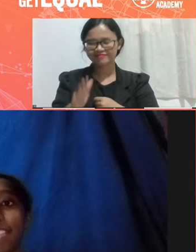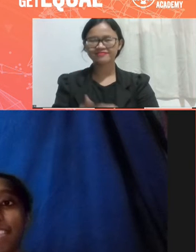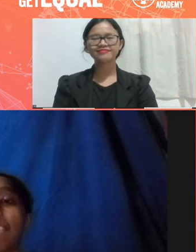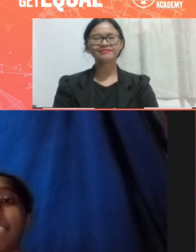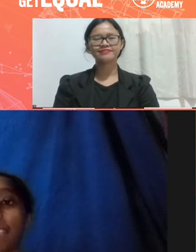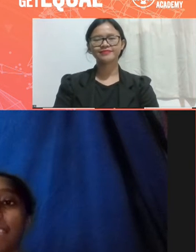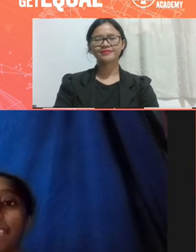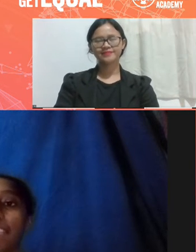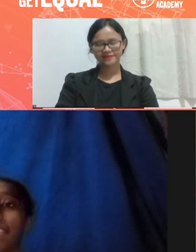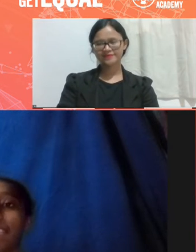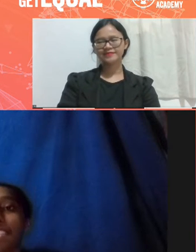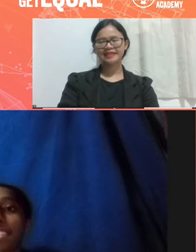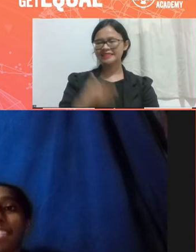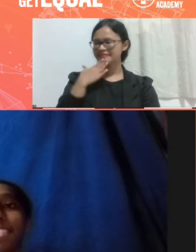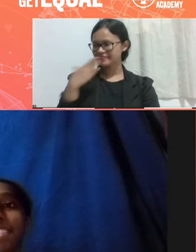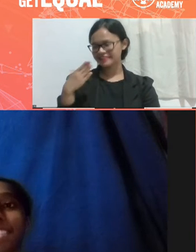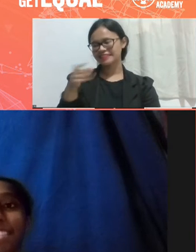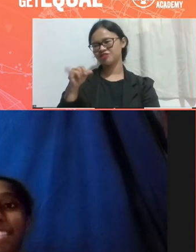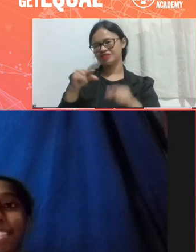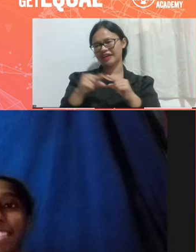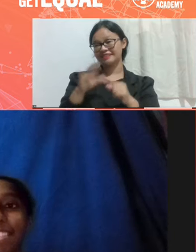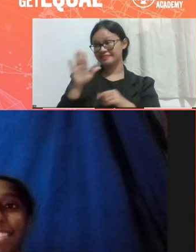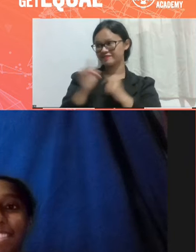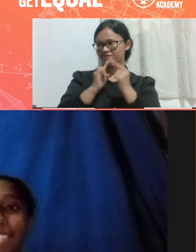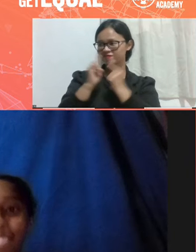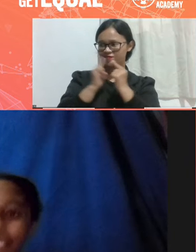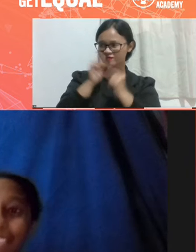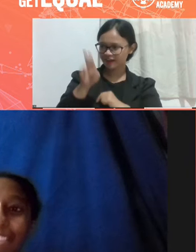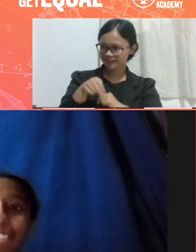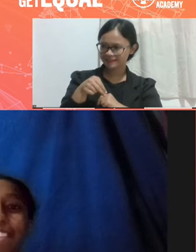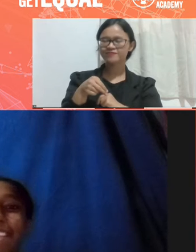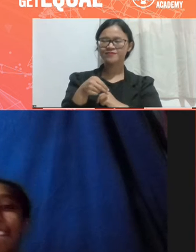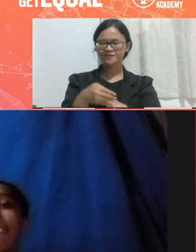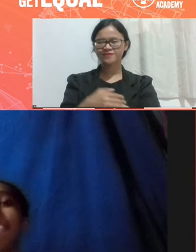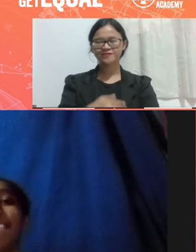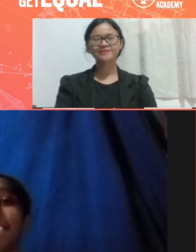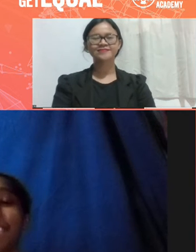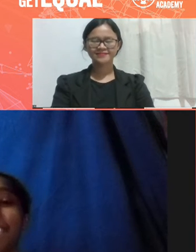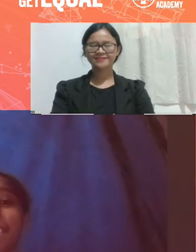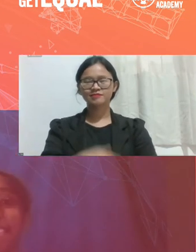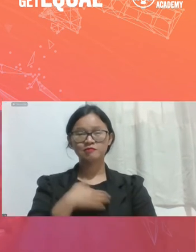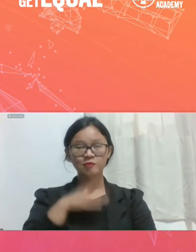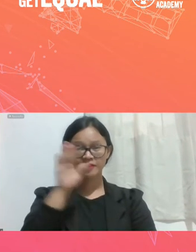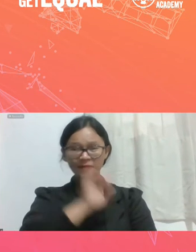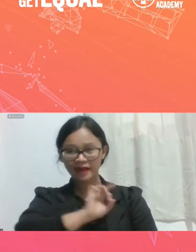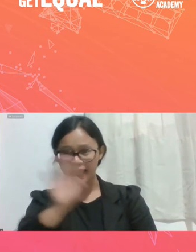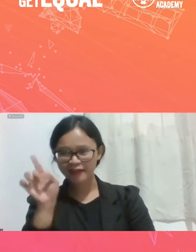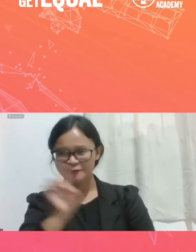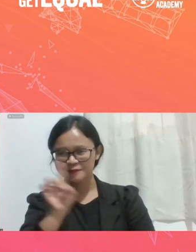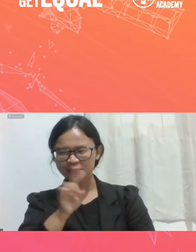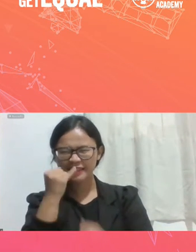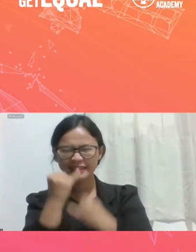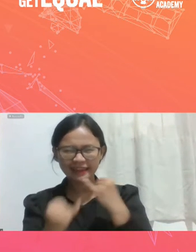Oke, baik. Terima kasih, Cia. Nanti kita ngobrol lagi ya, Cia, ya. Sebentar ya. Saya akan menyapa yang